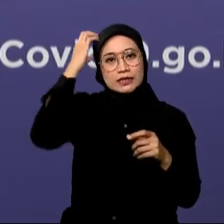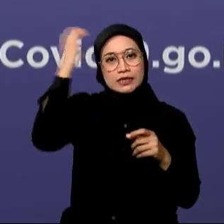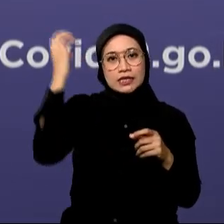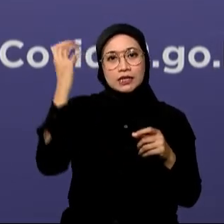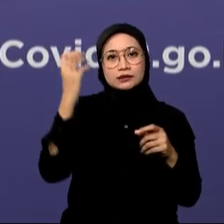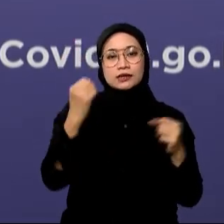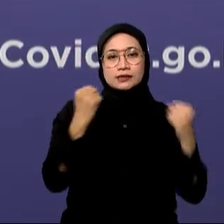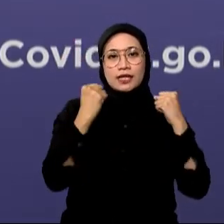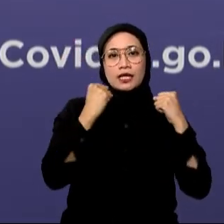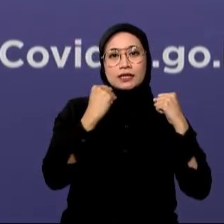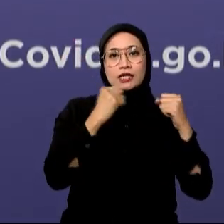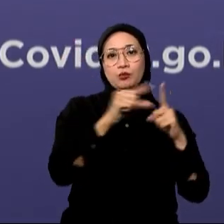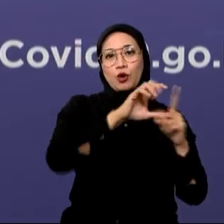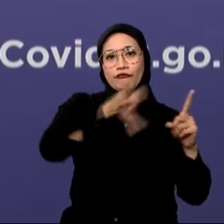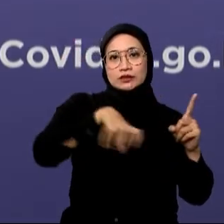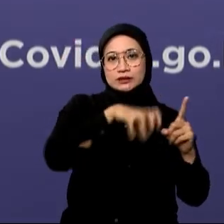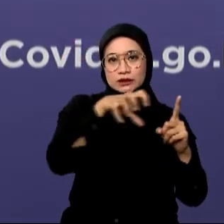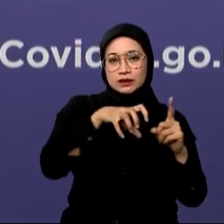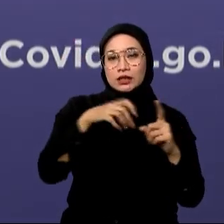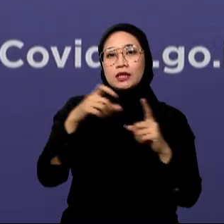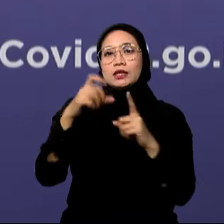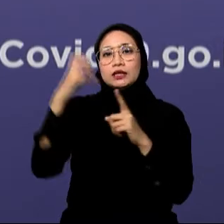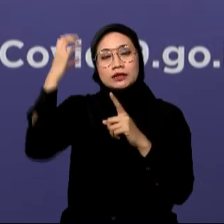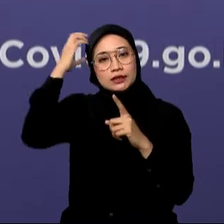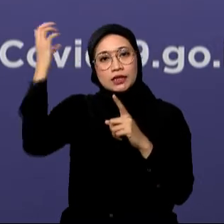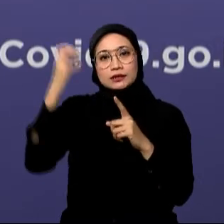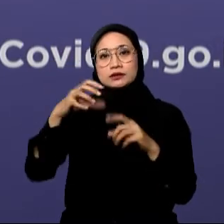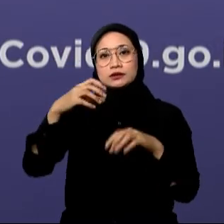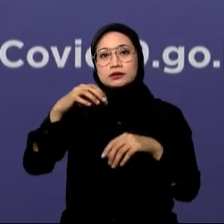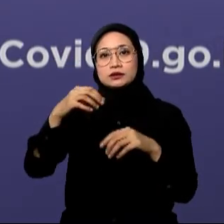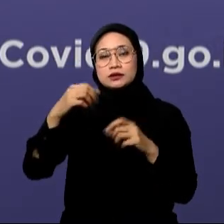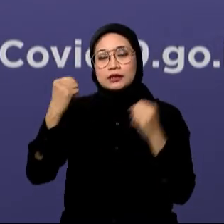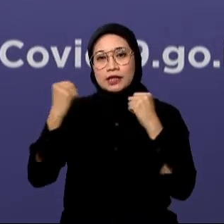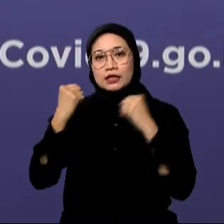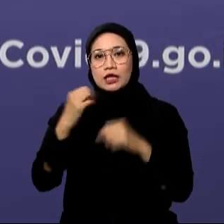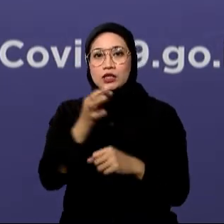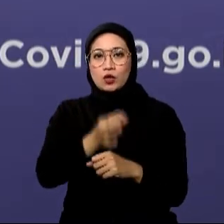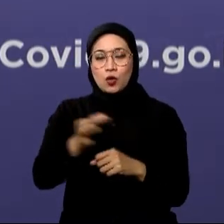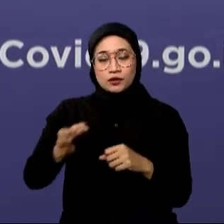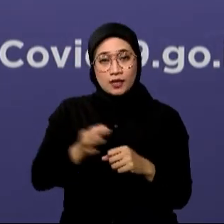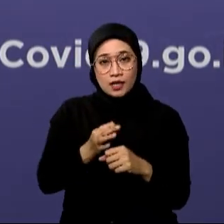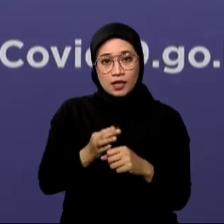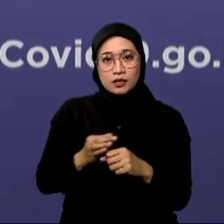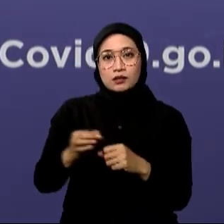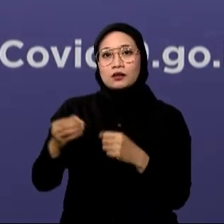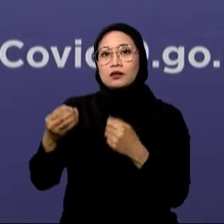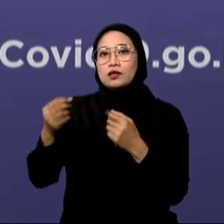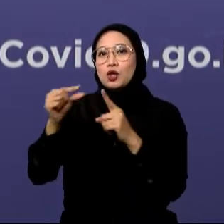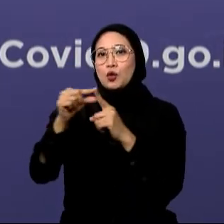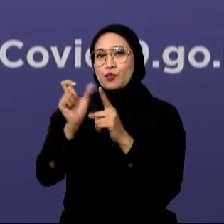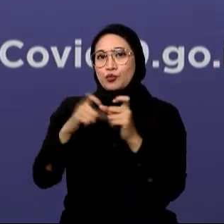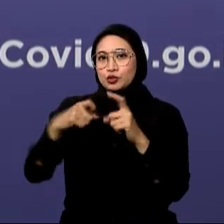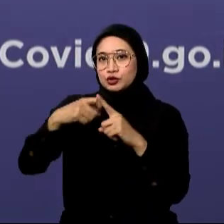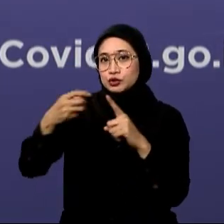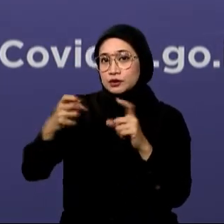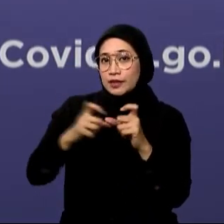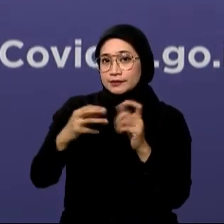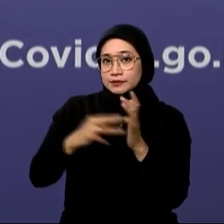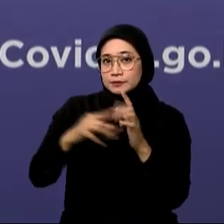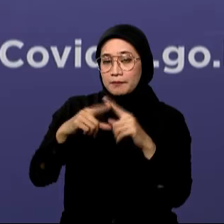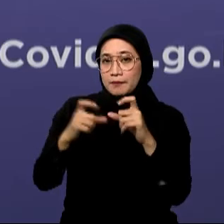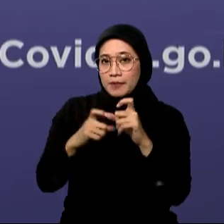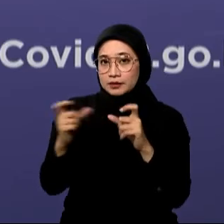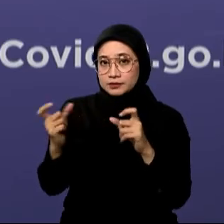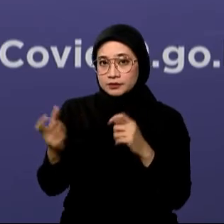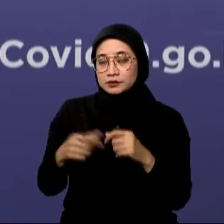Kesehatan Kabupaten Kota, Rumah Sakit, Puskesmas, dan tenaga kesehatan serta pihak-pihak lain yang terkait